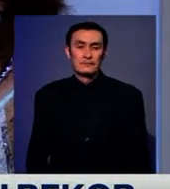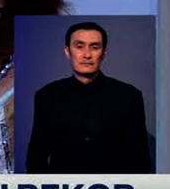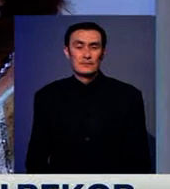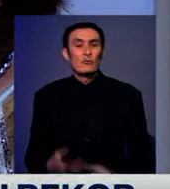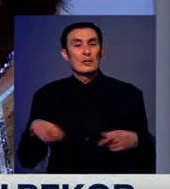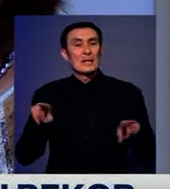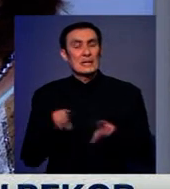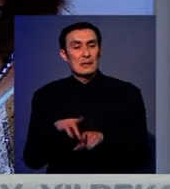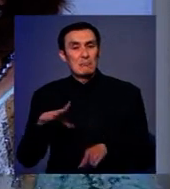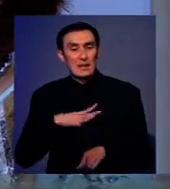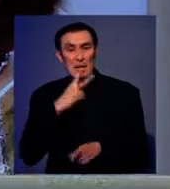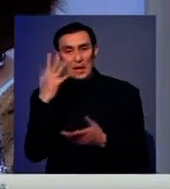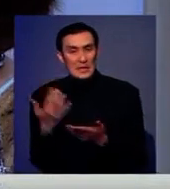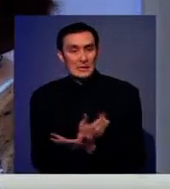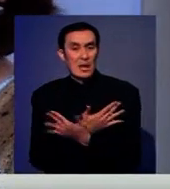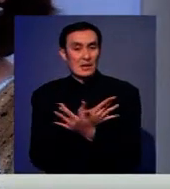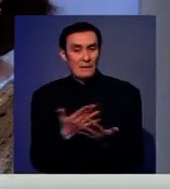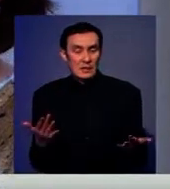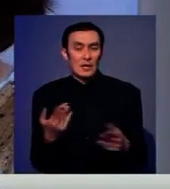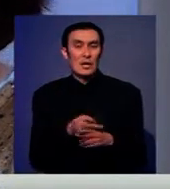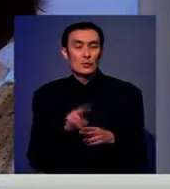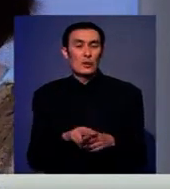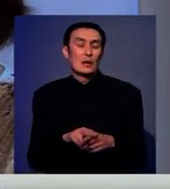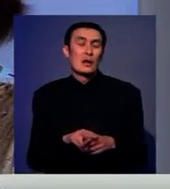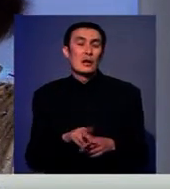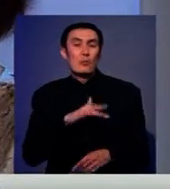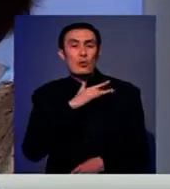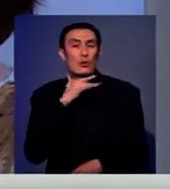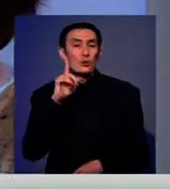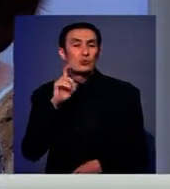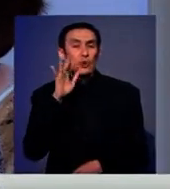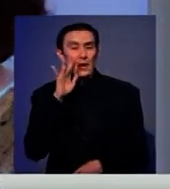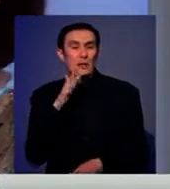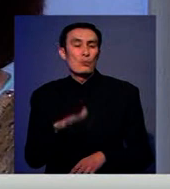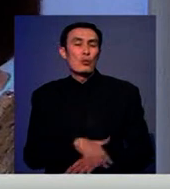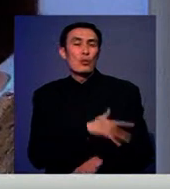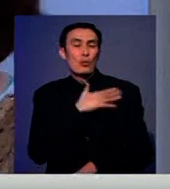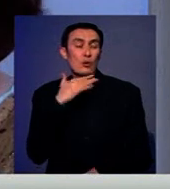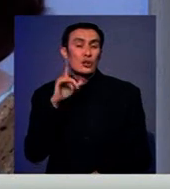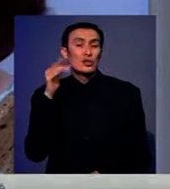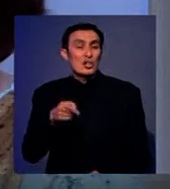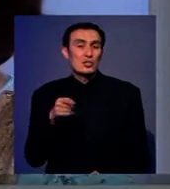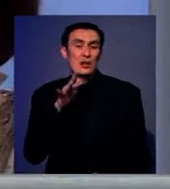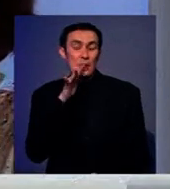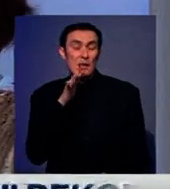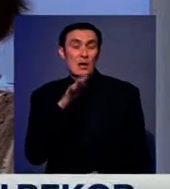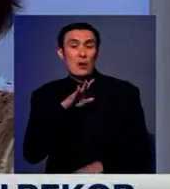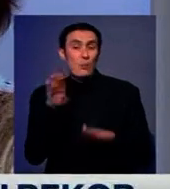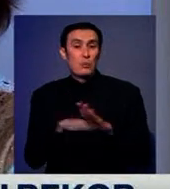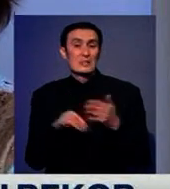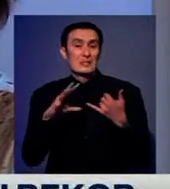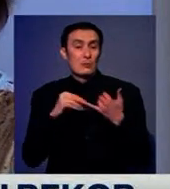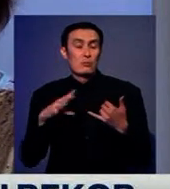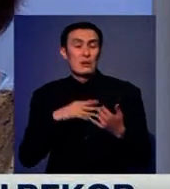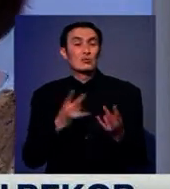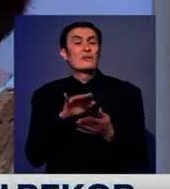Вот такие вот артефакты, которые пролежали много столетий, много тысячелетий в земле, они нуждаются в